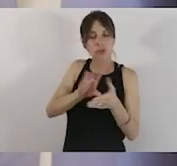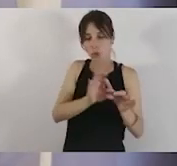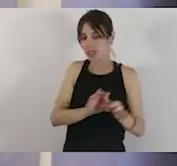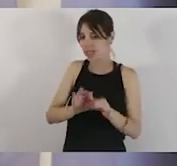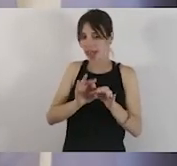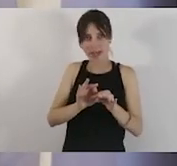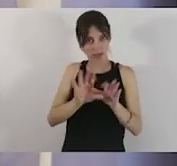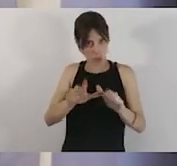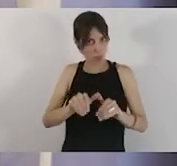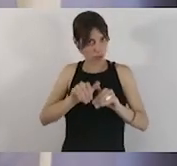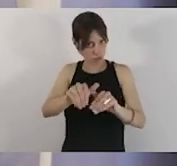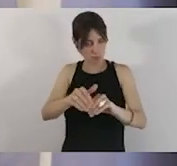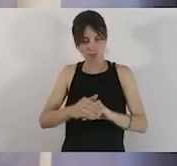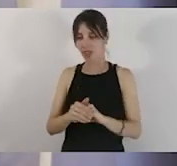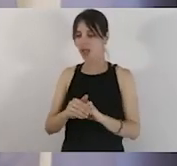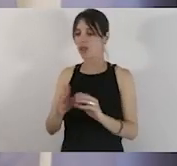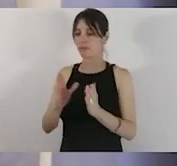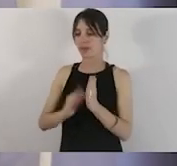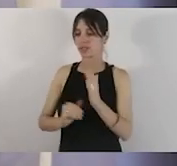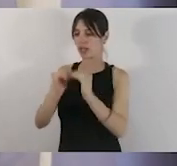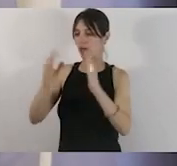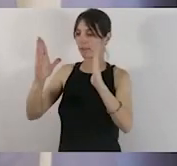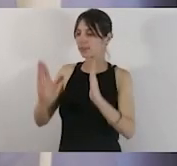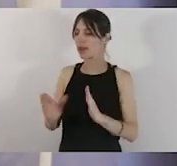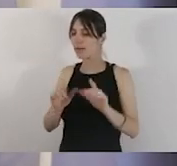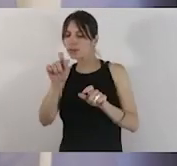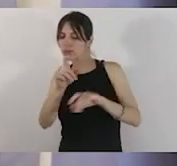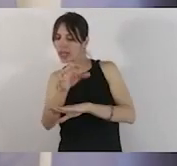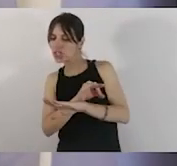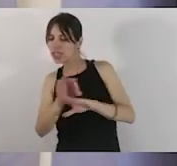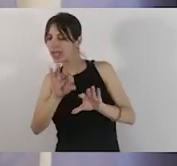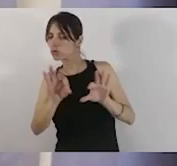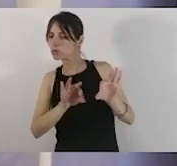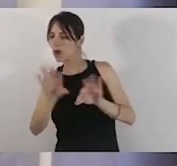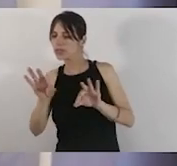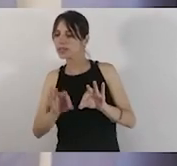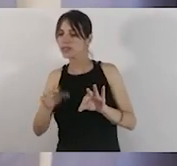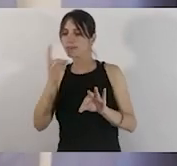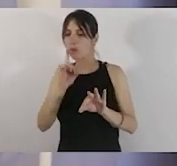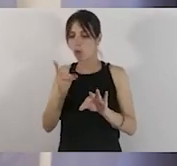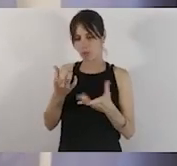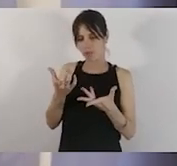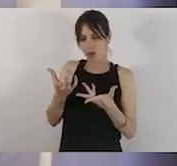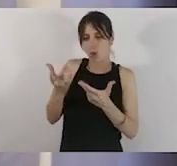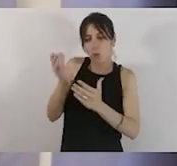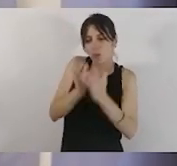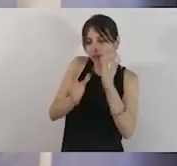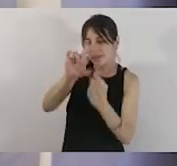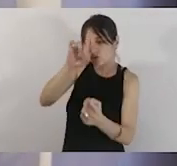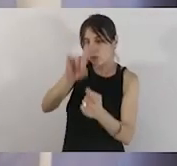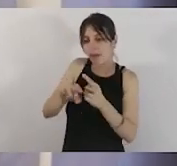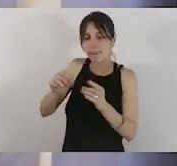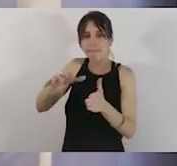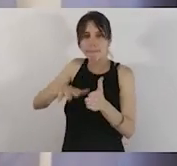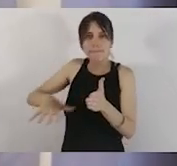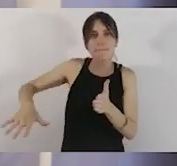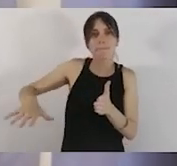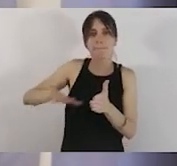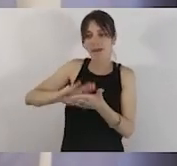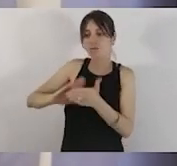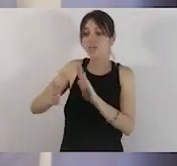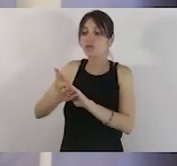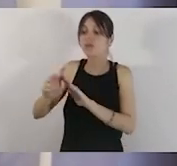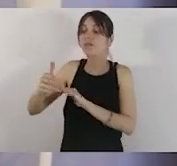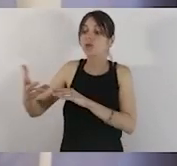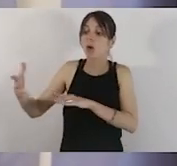les architectes qui vont permettre de finir la concertation sur la partie associative et de déposer bientôt un permis de construire avec des